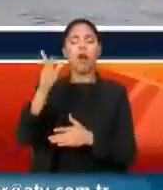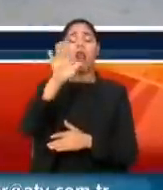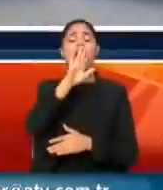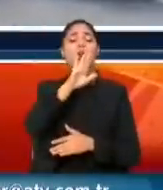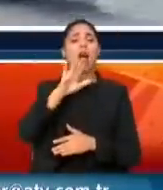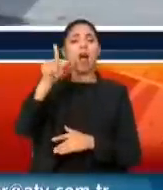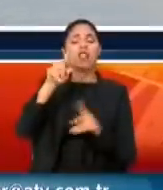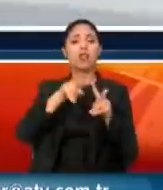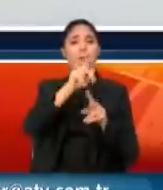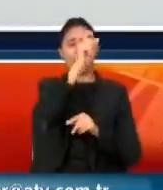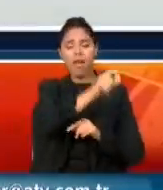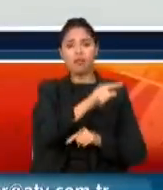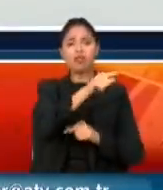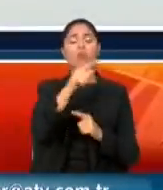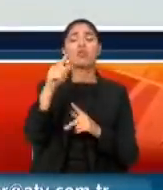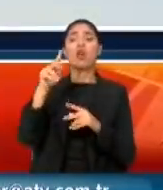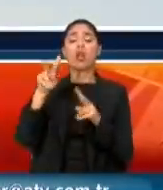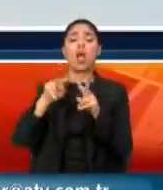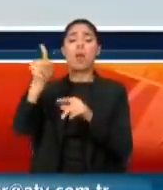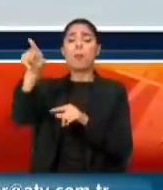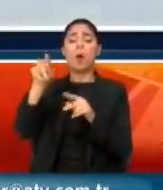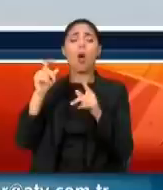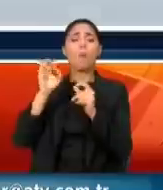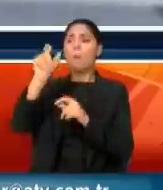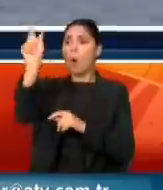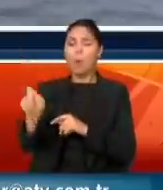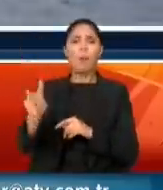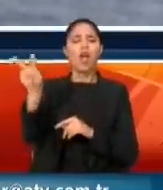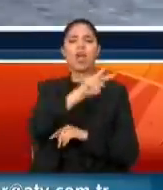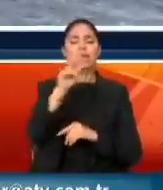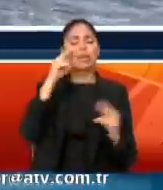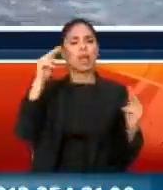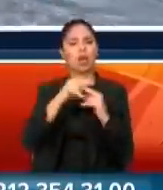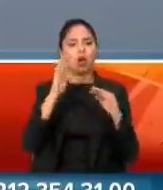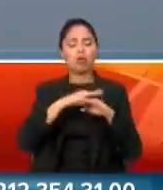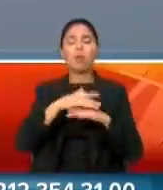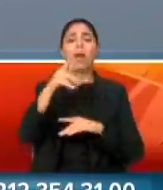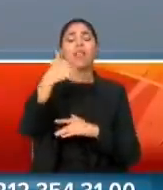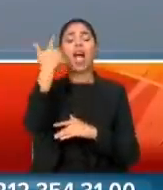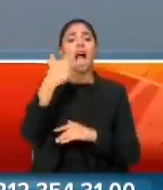Pompeo ile görüştü gece yarısı. İkili Doğu Akdeniz ve Kıbrıs'taki son gelişmeleri ele aldı.